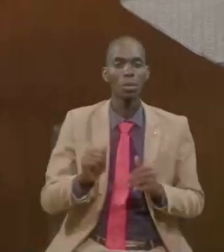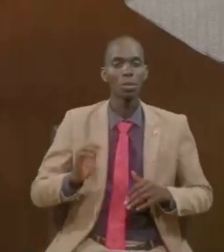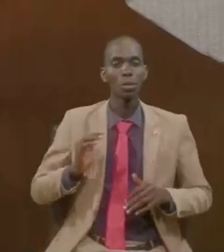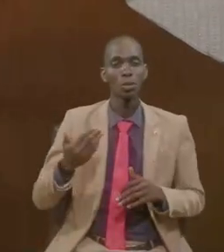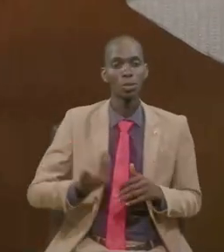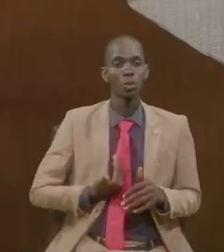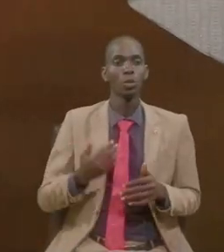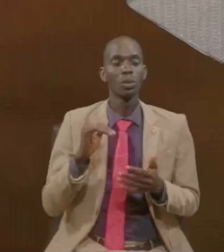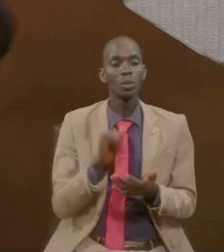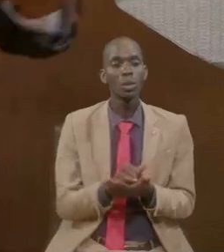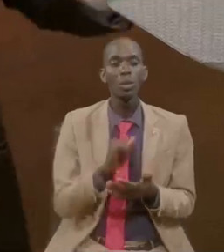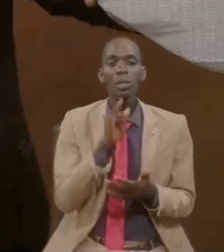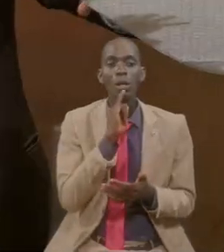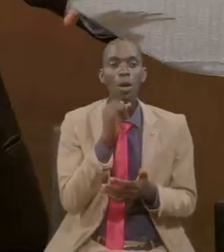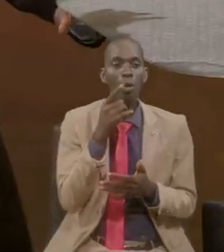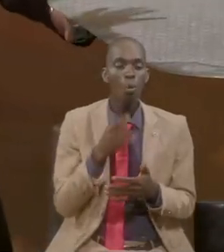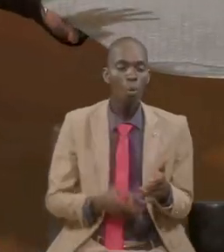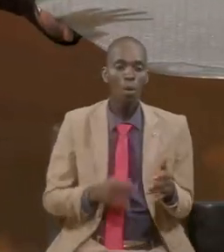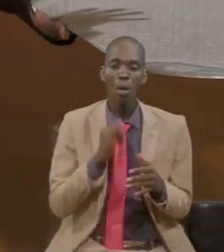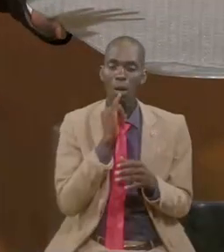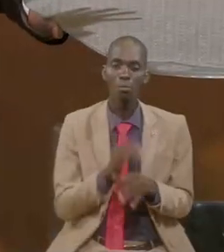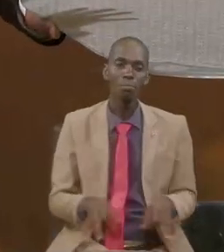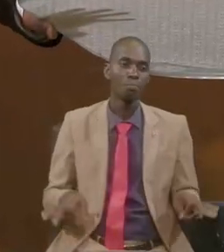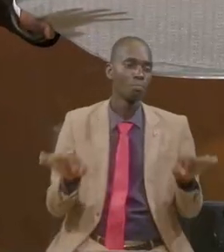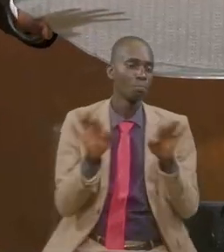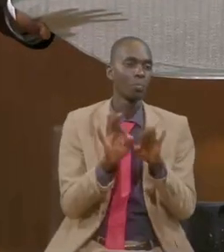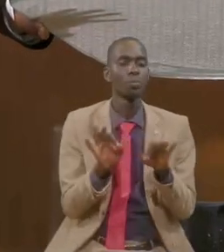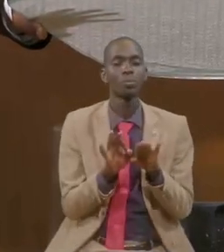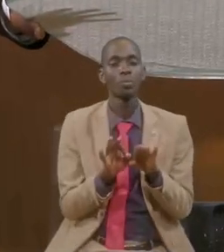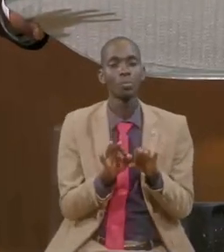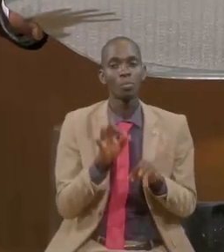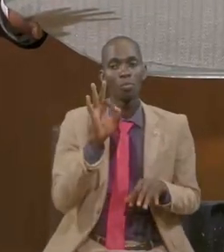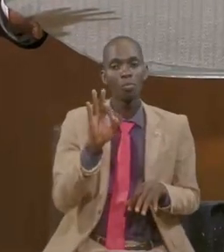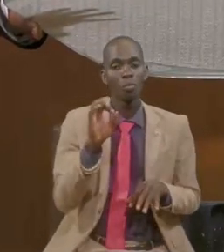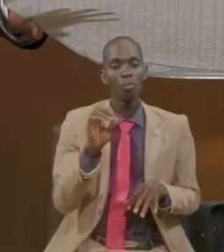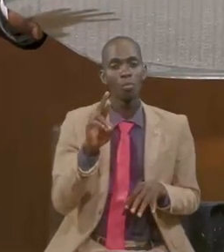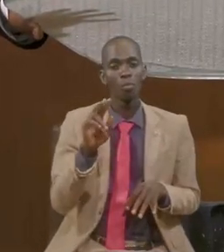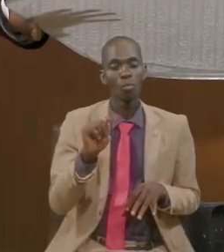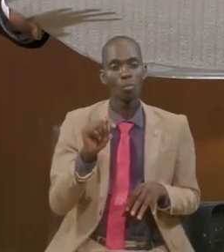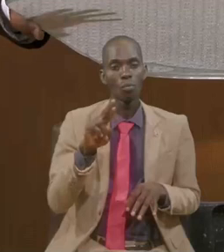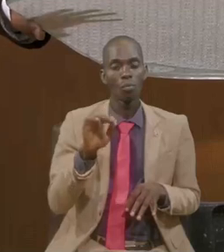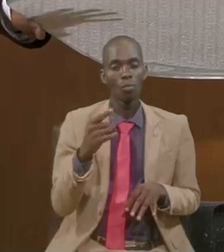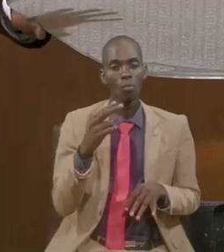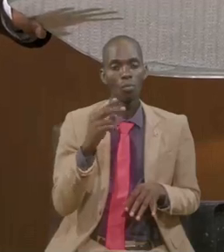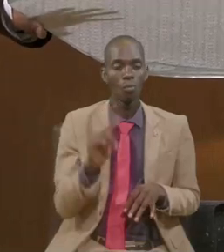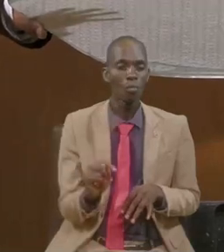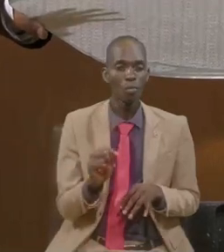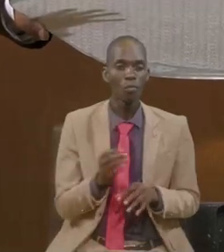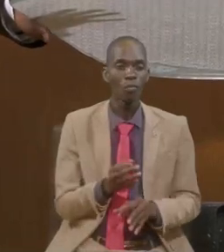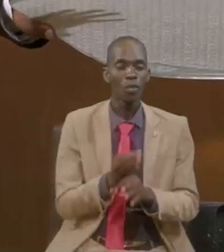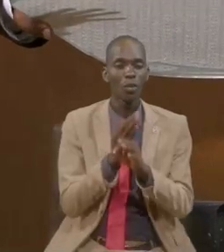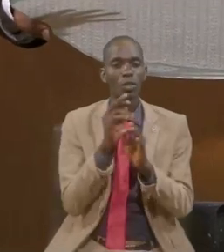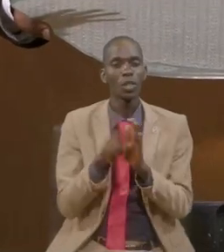pas enorgueilli, c'est la personne là qui ira au ciel. C'est ce qui compte. Et la fidélité